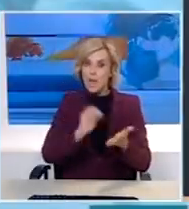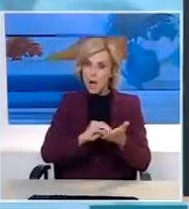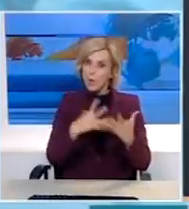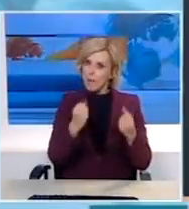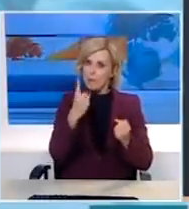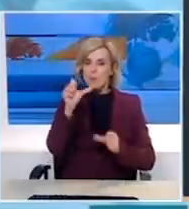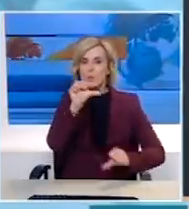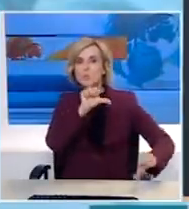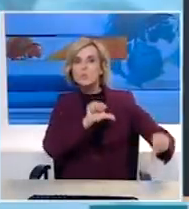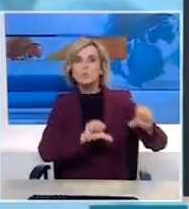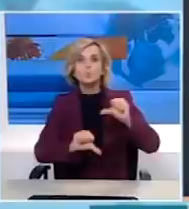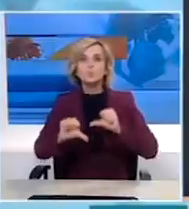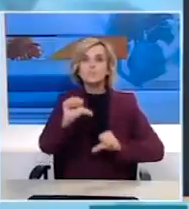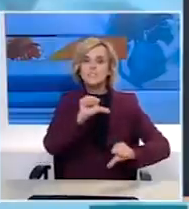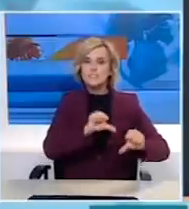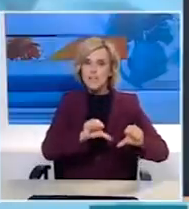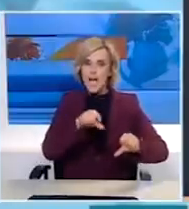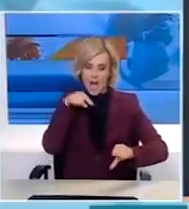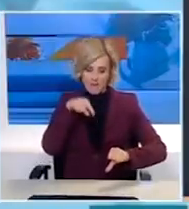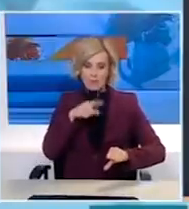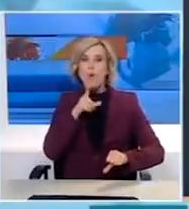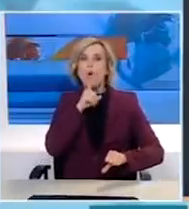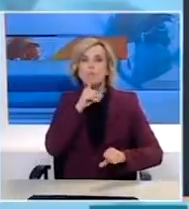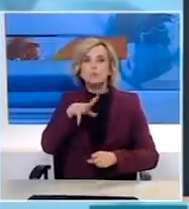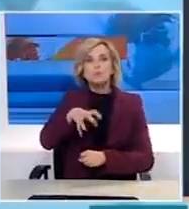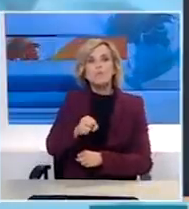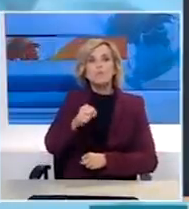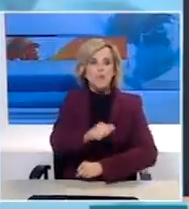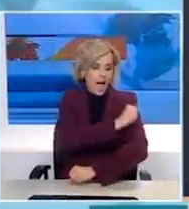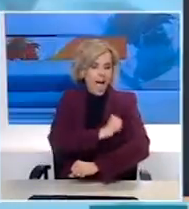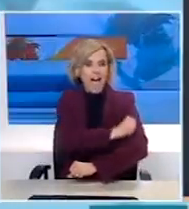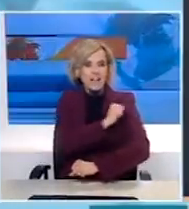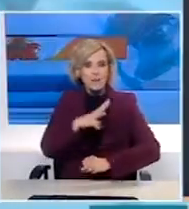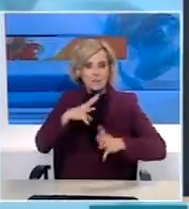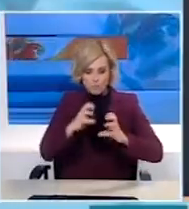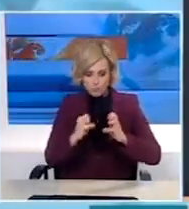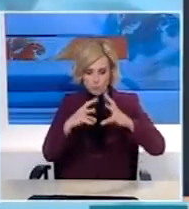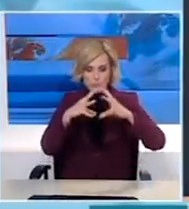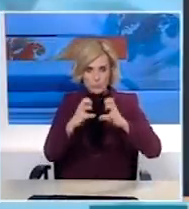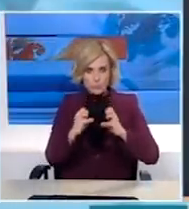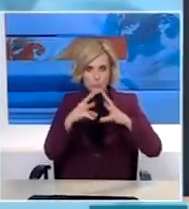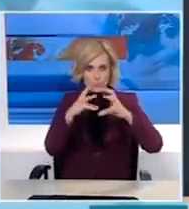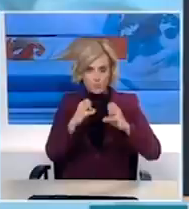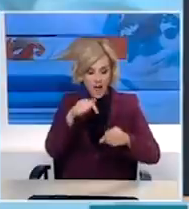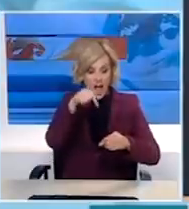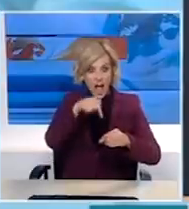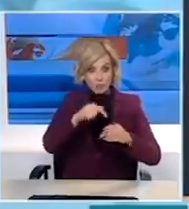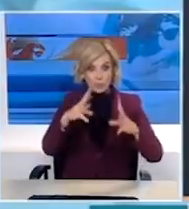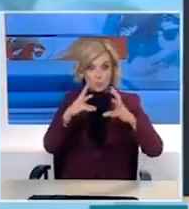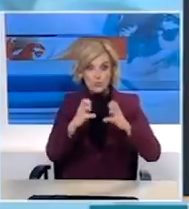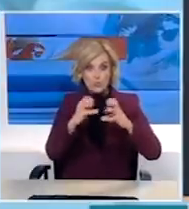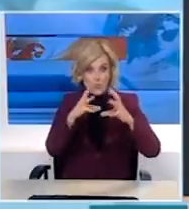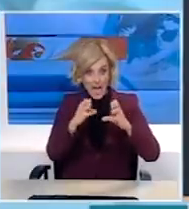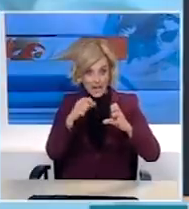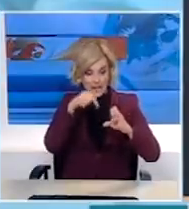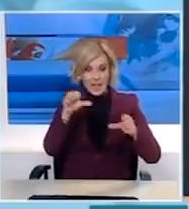μας να εκπτύσσεται και να συσπάται. Φανταστείτε ένα σφουγγάρι. Μέσα στους πνεύμονες λοιπόν υπάρχει μια ουσία που το σφουγγάρι